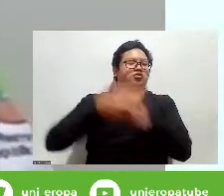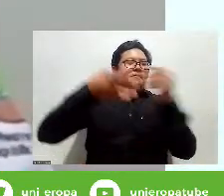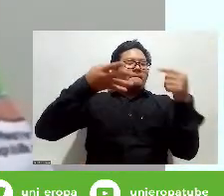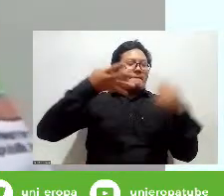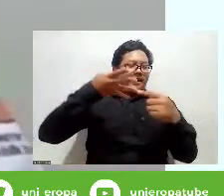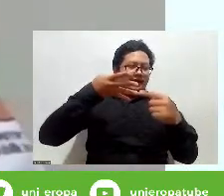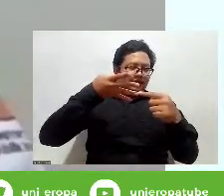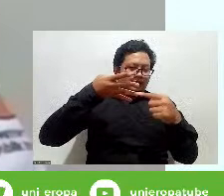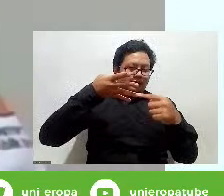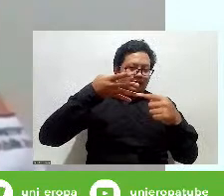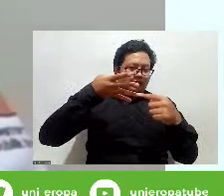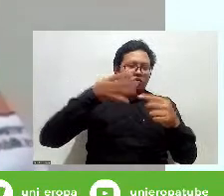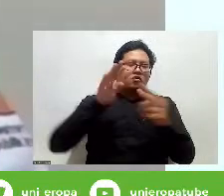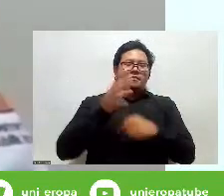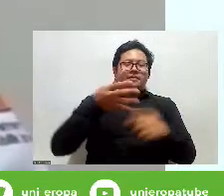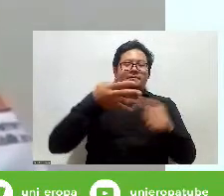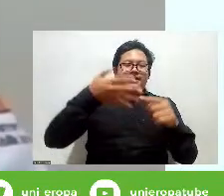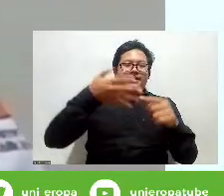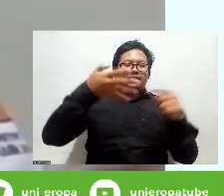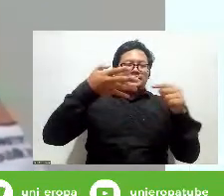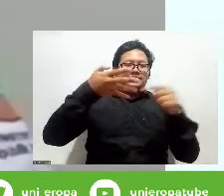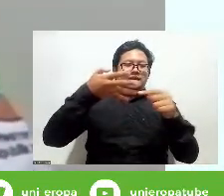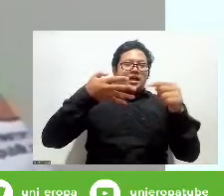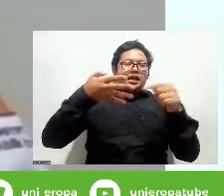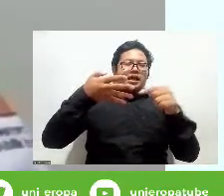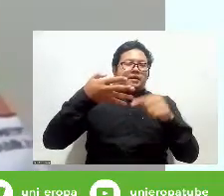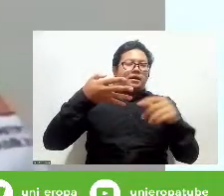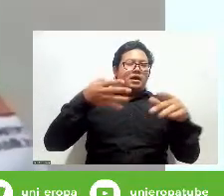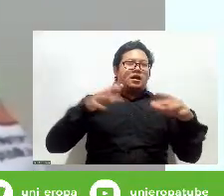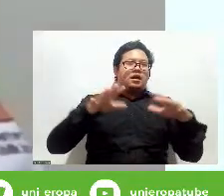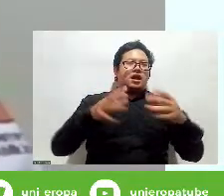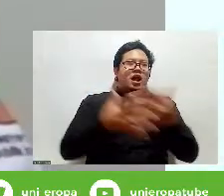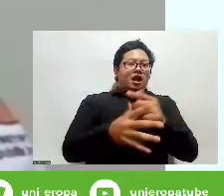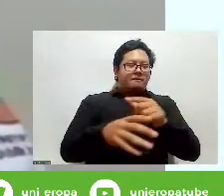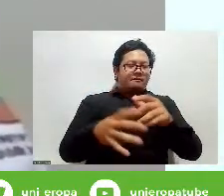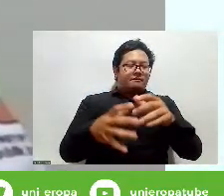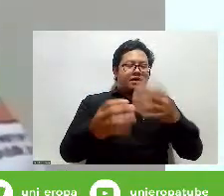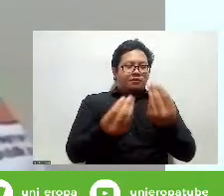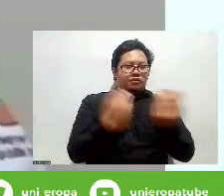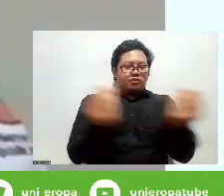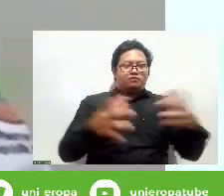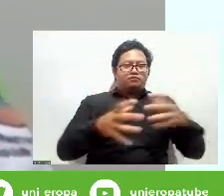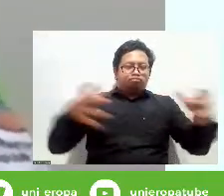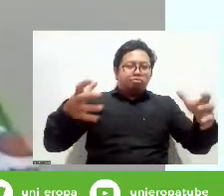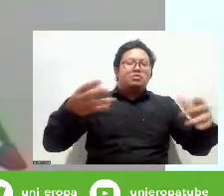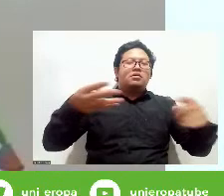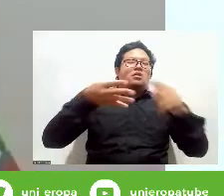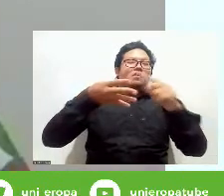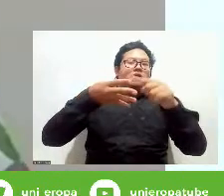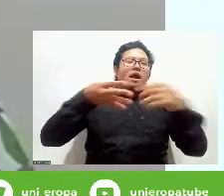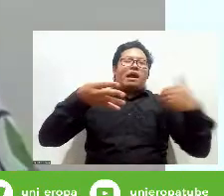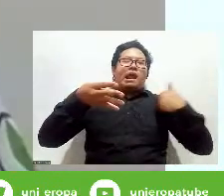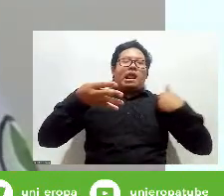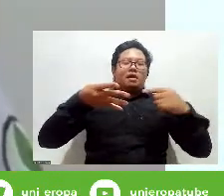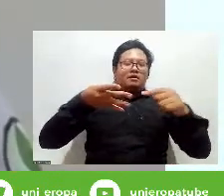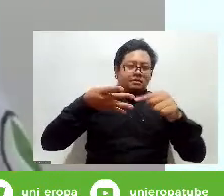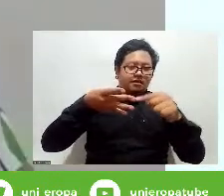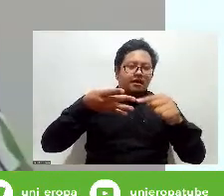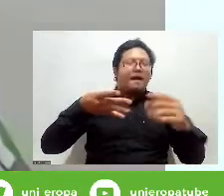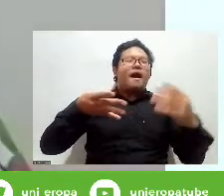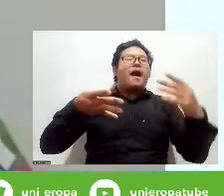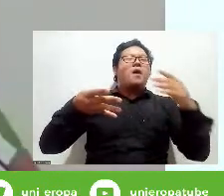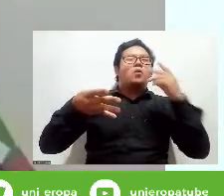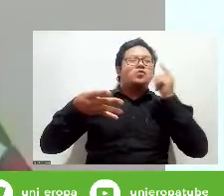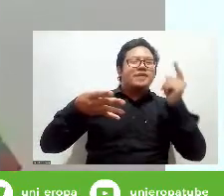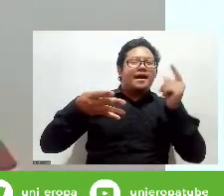dunia nomor satu tuh kan ada kemudian Rusia Amerika baru Indonesia Nah